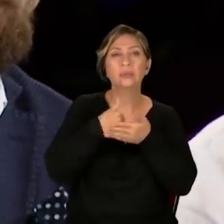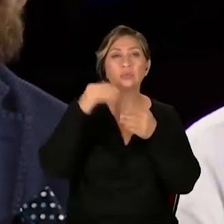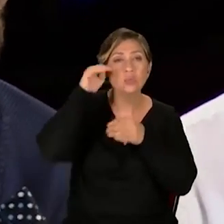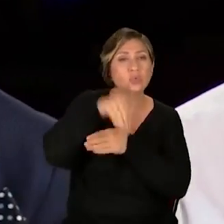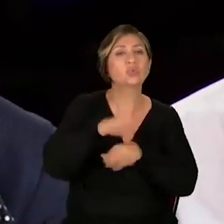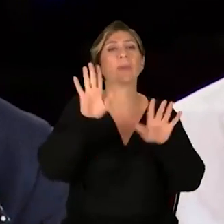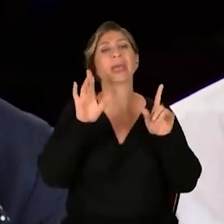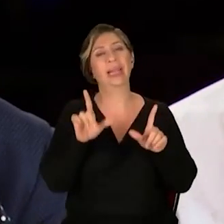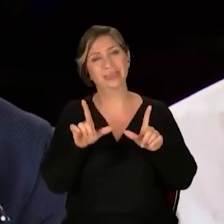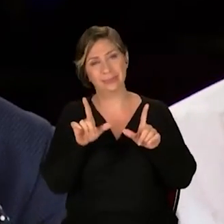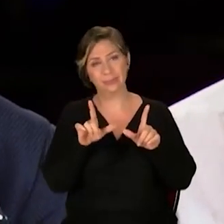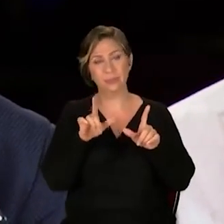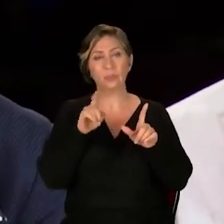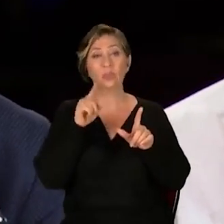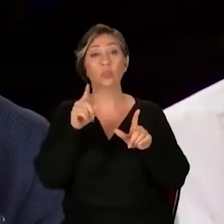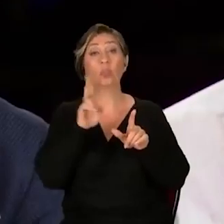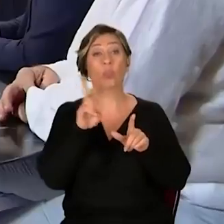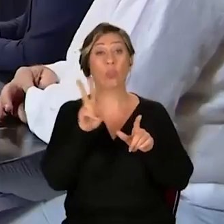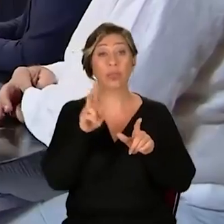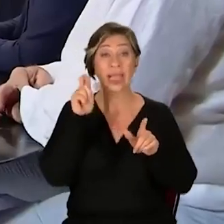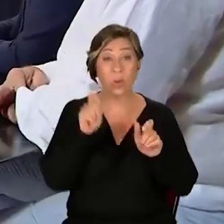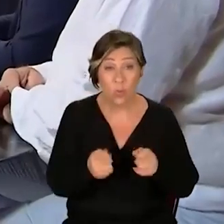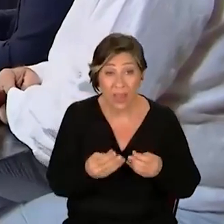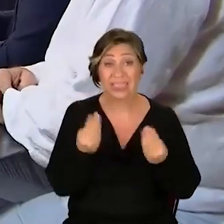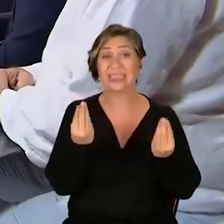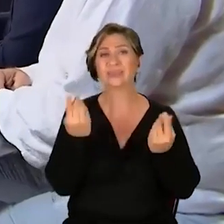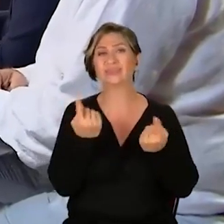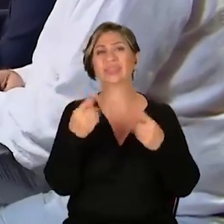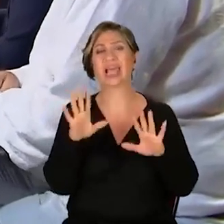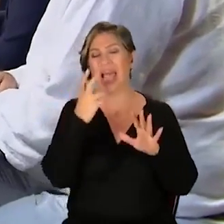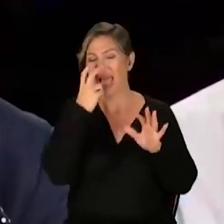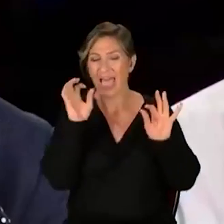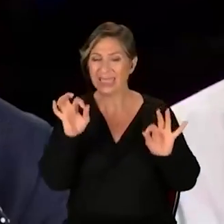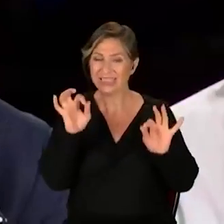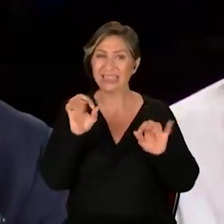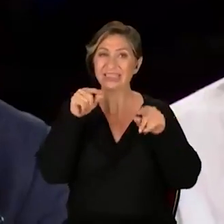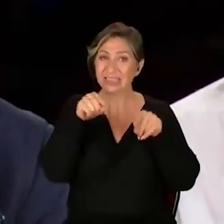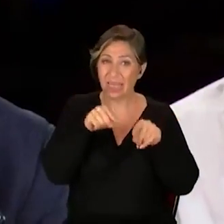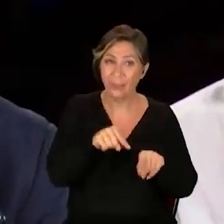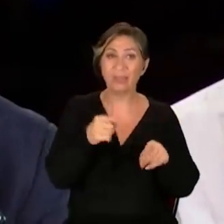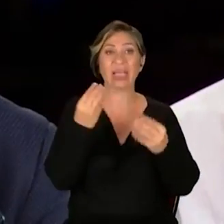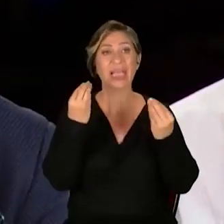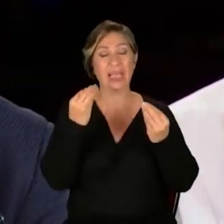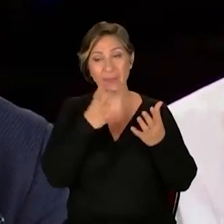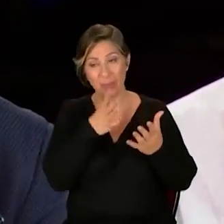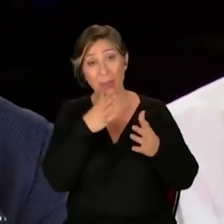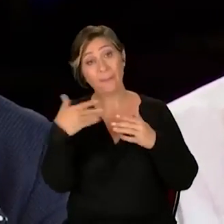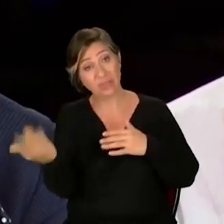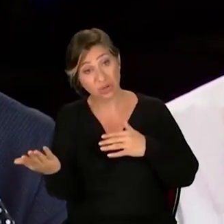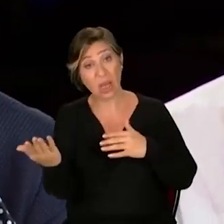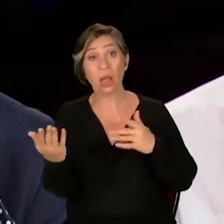düşmemek gerekiyor. Bu obsesif tüketici modeli olmak iyi bir şey değil. Hassas bir insan olmak, takipte olmak, iyiliğini bilmek